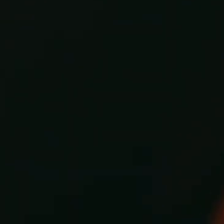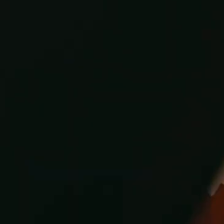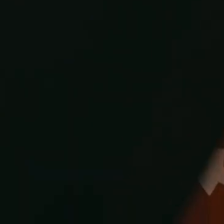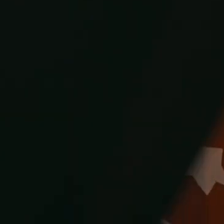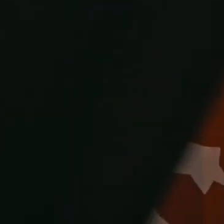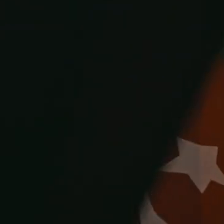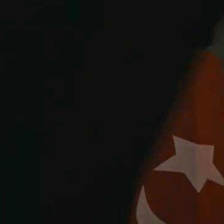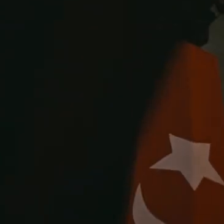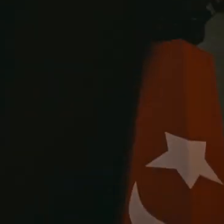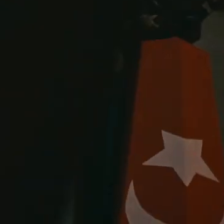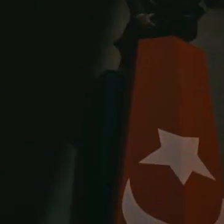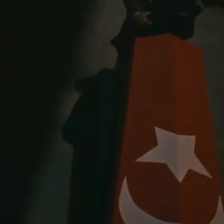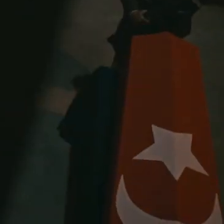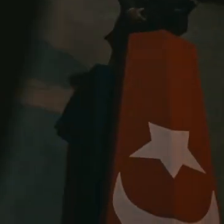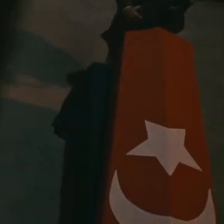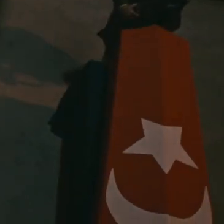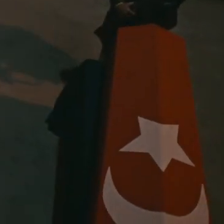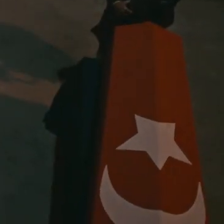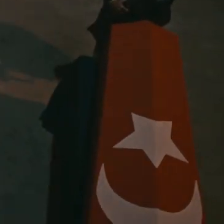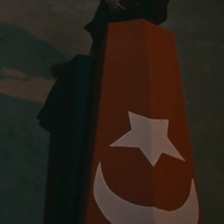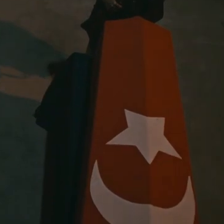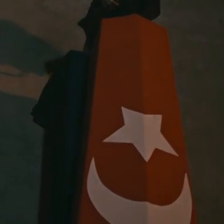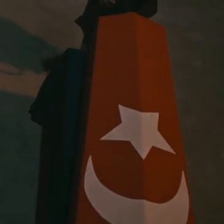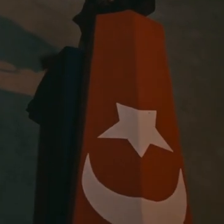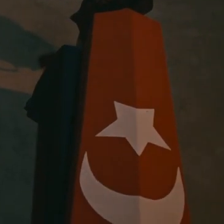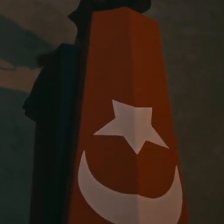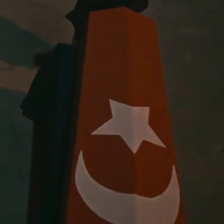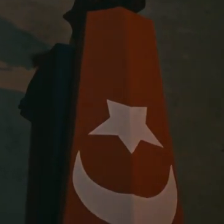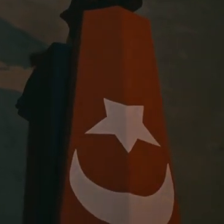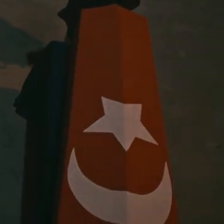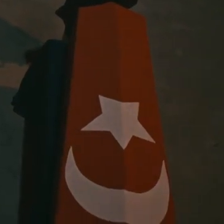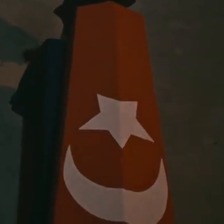tabutun birkaç adım gerisinde durup asker selamı verdiler.